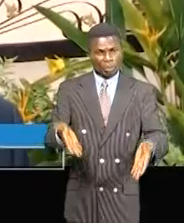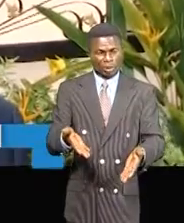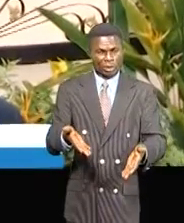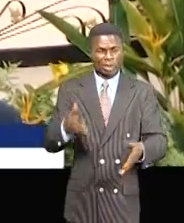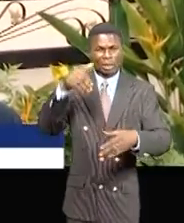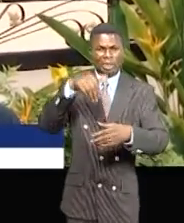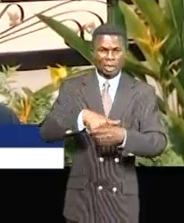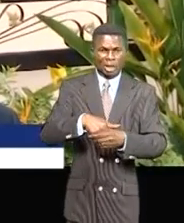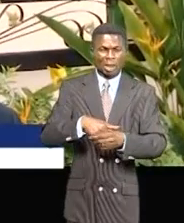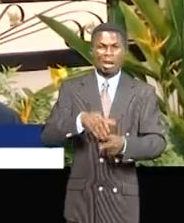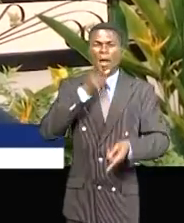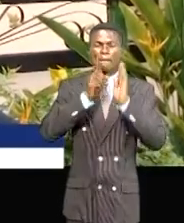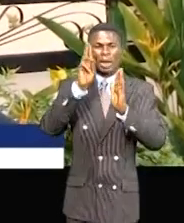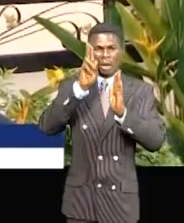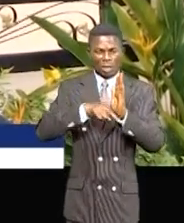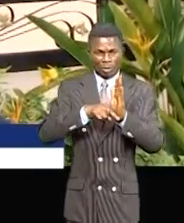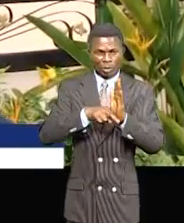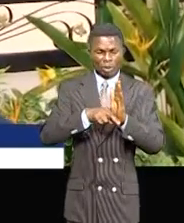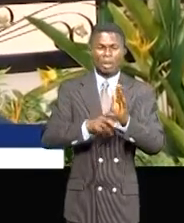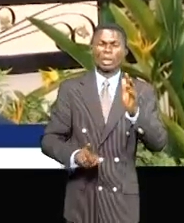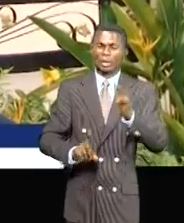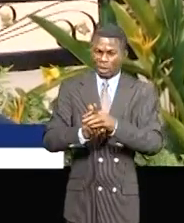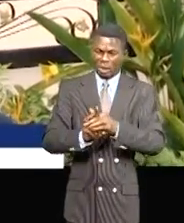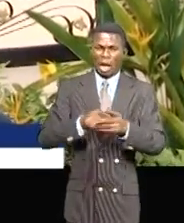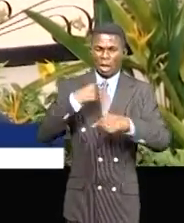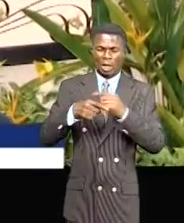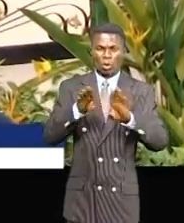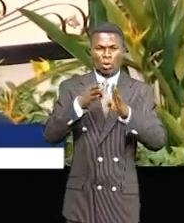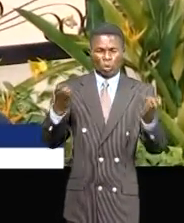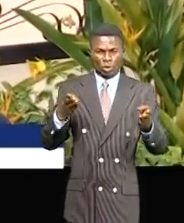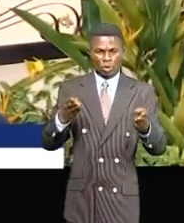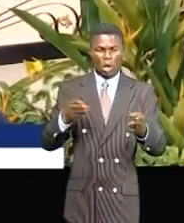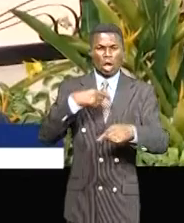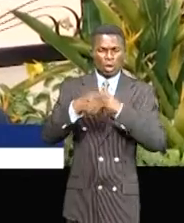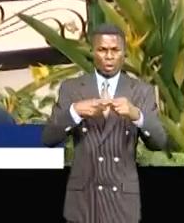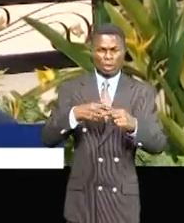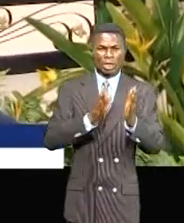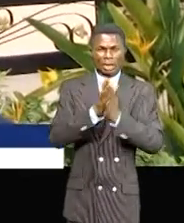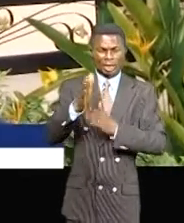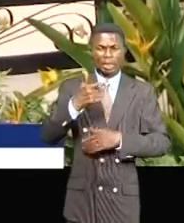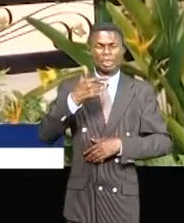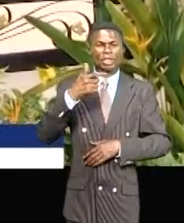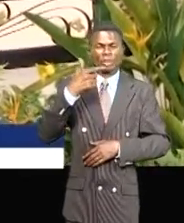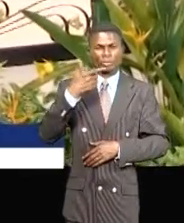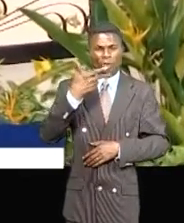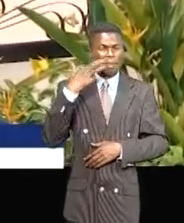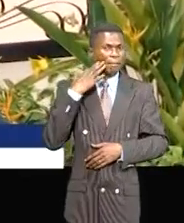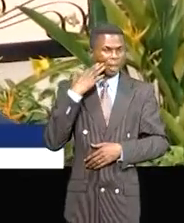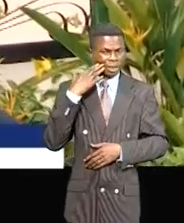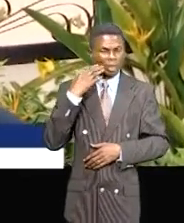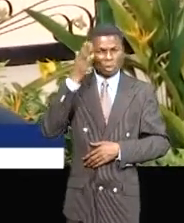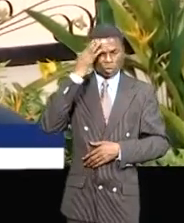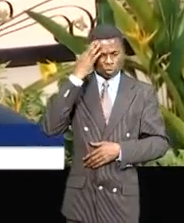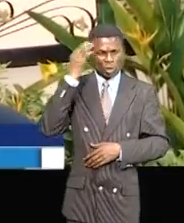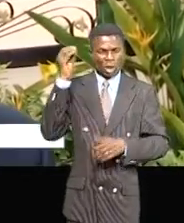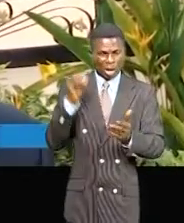niveau du Parlement dès la rentrée parlementaire. La rentrée parlementaire s'est faite le 15, et nous savons qu'il y a